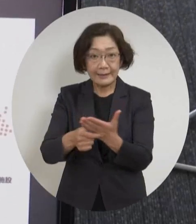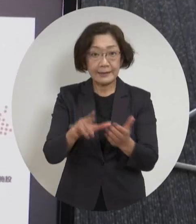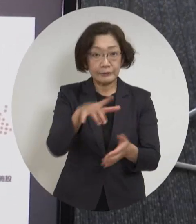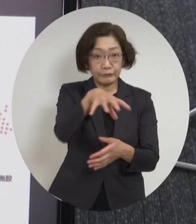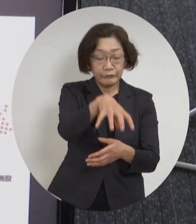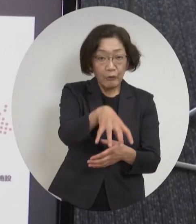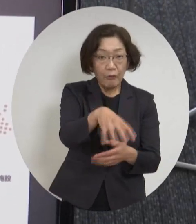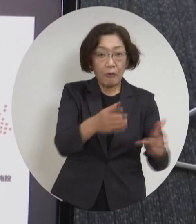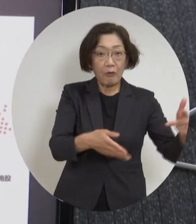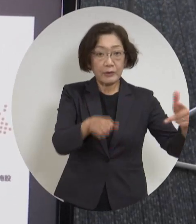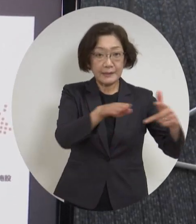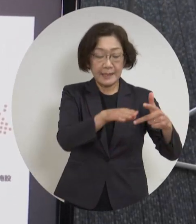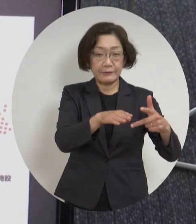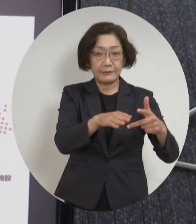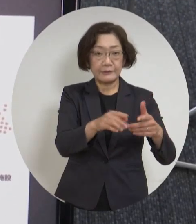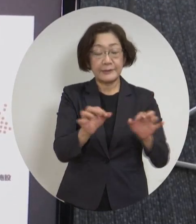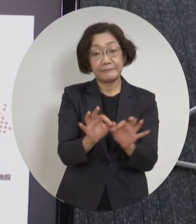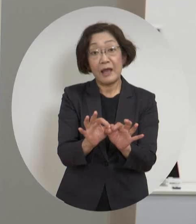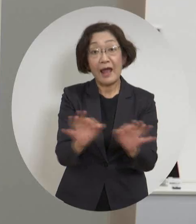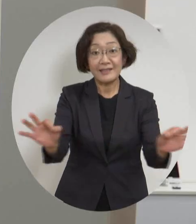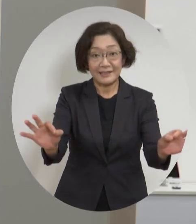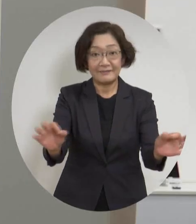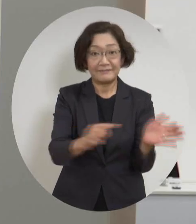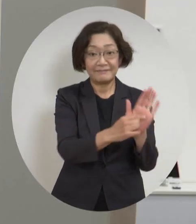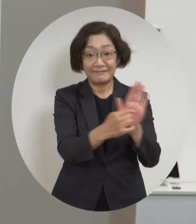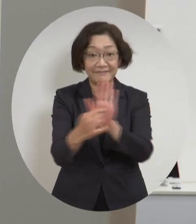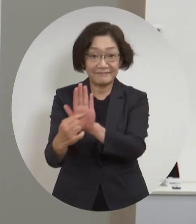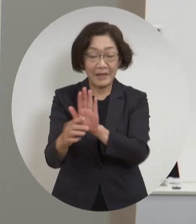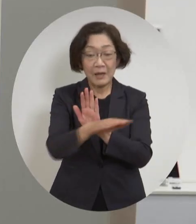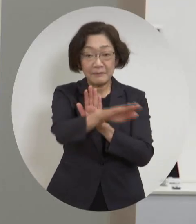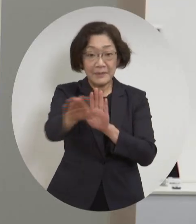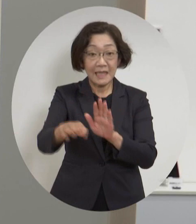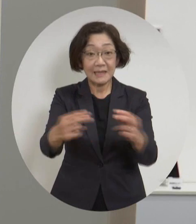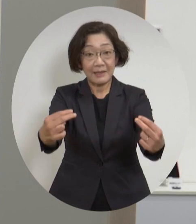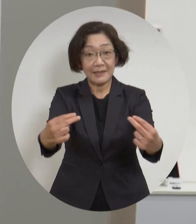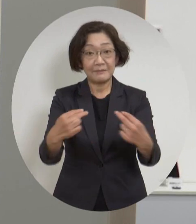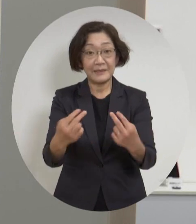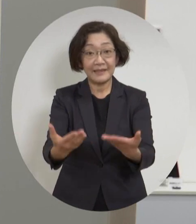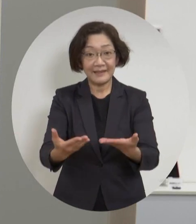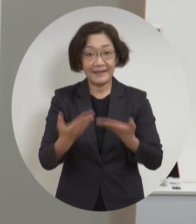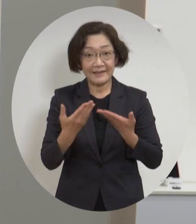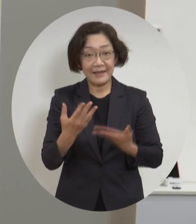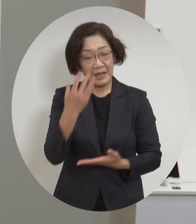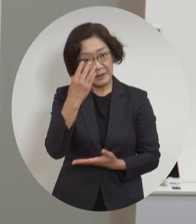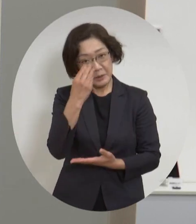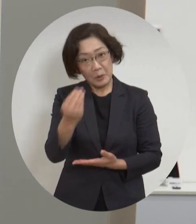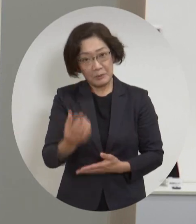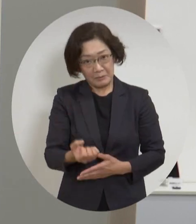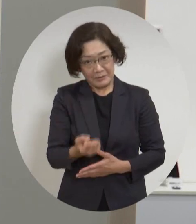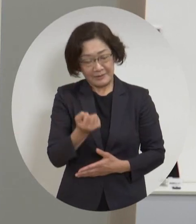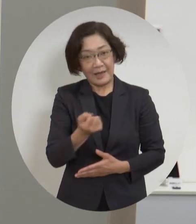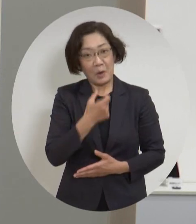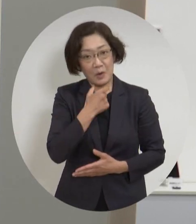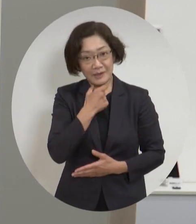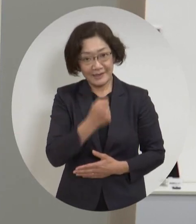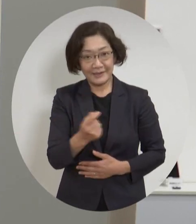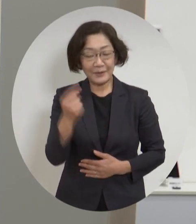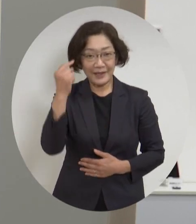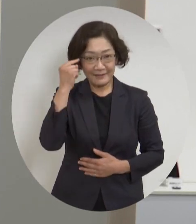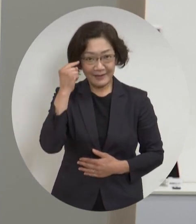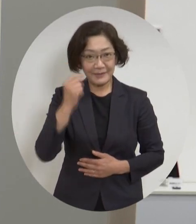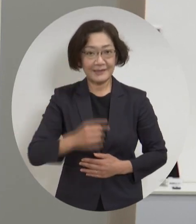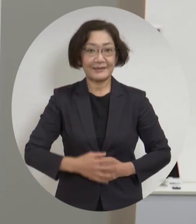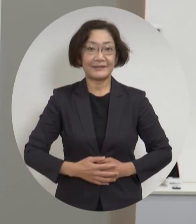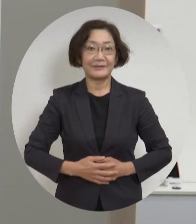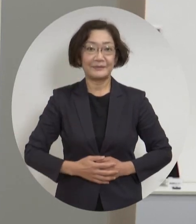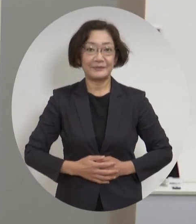など人々が集まる場所に配信し、皆様にご覧になっていただくことで興味を持っていただき、区内への回遊へつなげればと